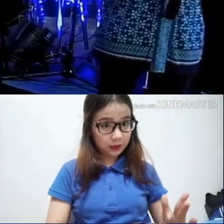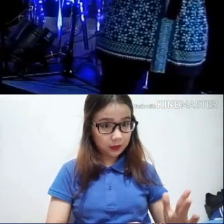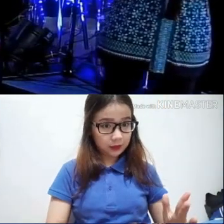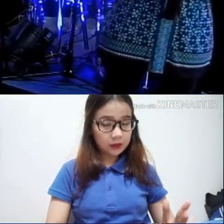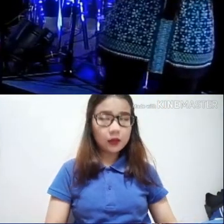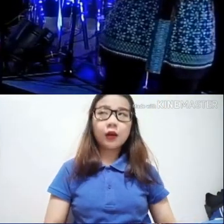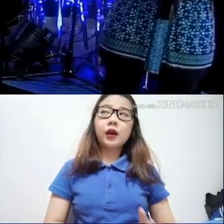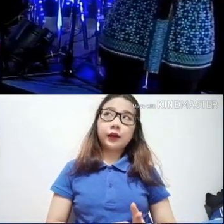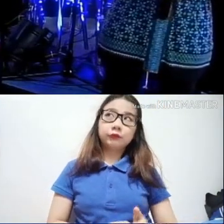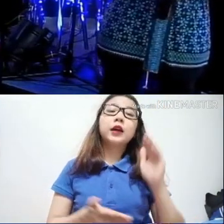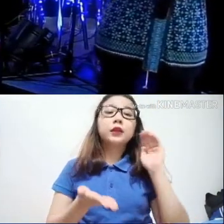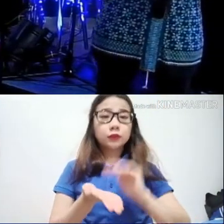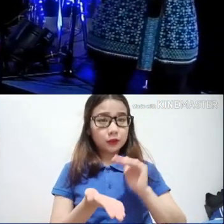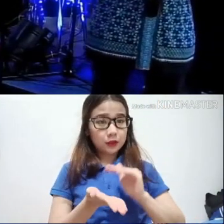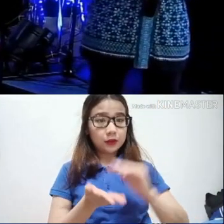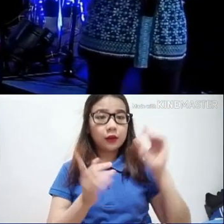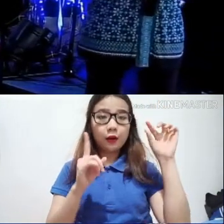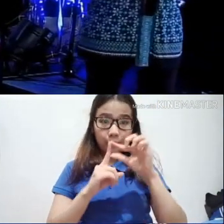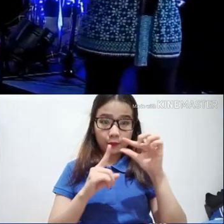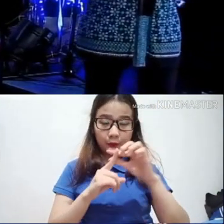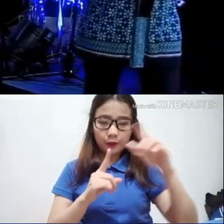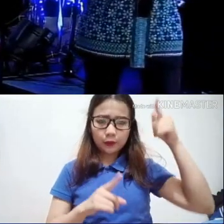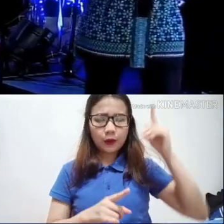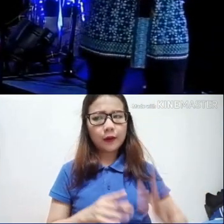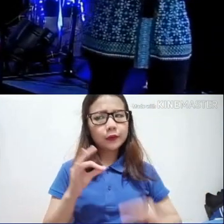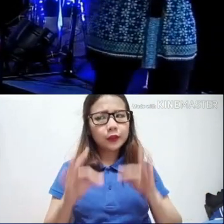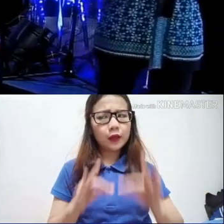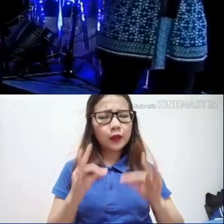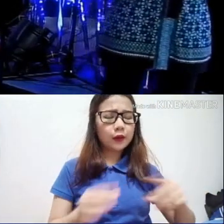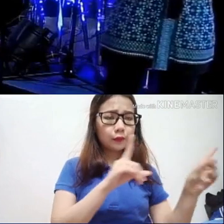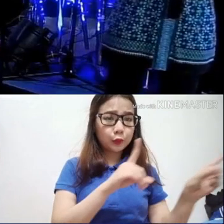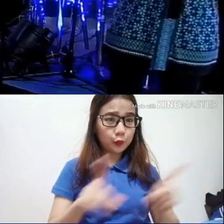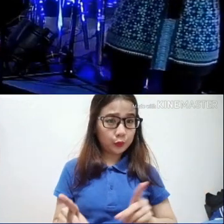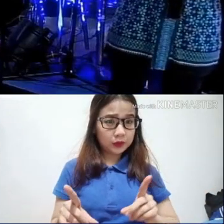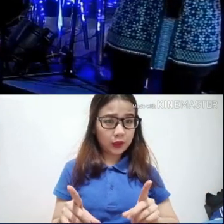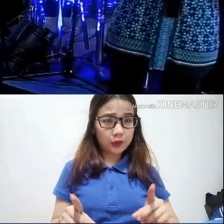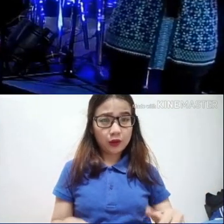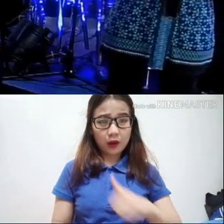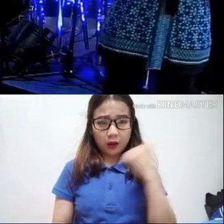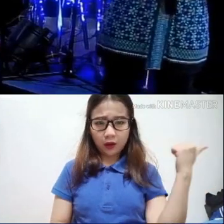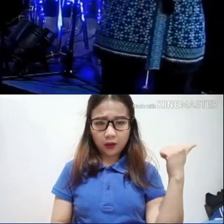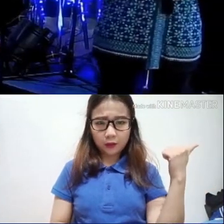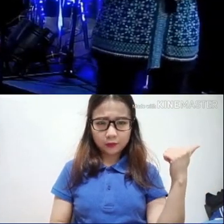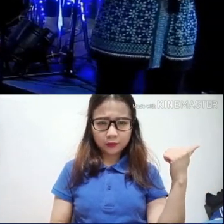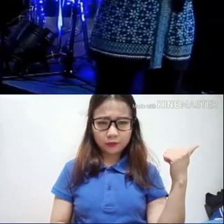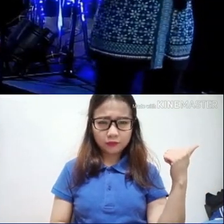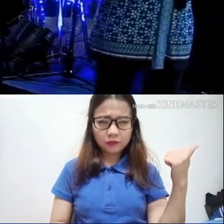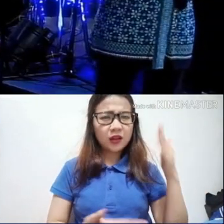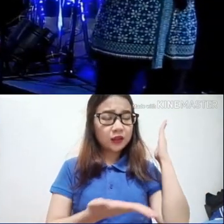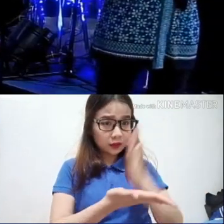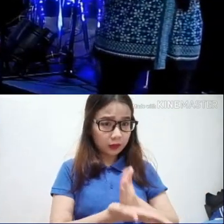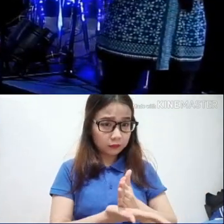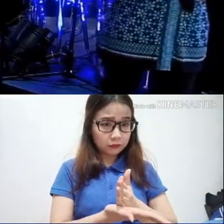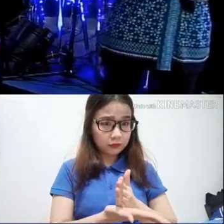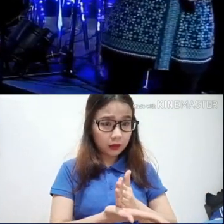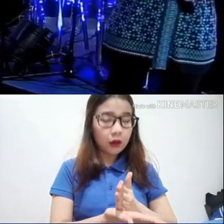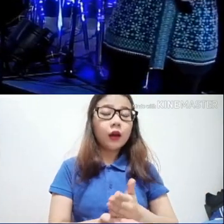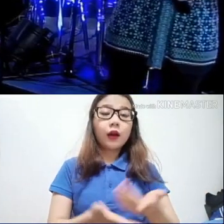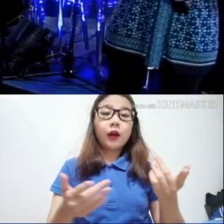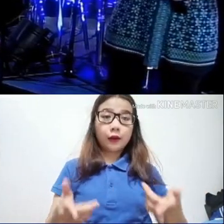At may, kung may mga distraction man sa kaliwa, sa kanan, pwede po natin yung isang tabi po muna at mag-focus po muna